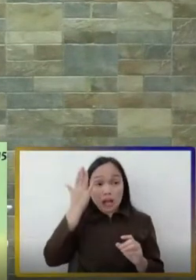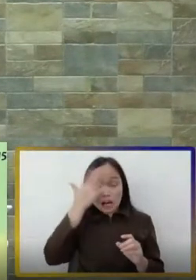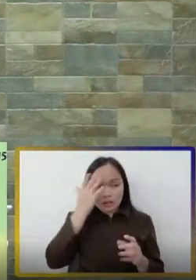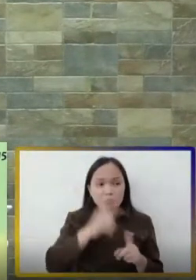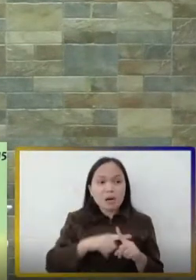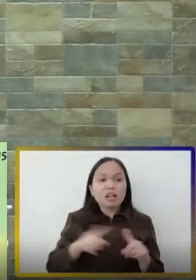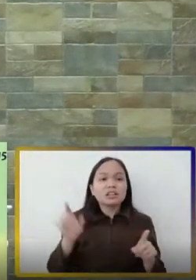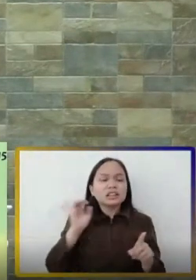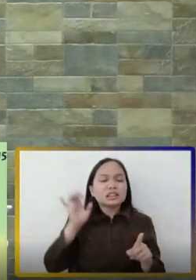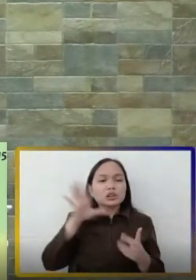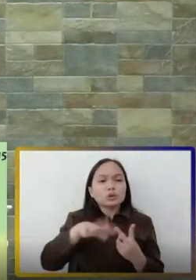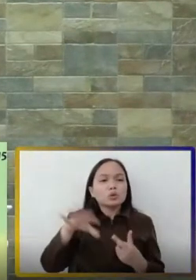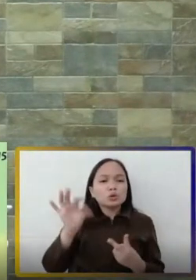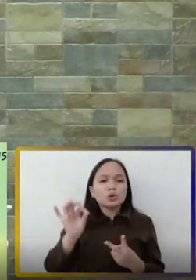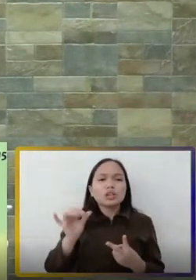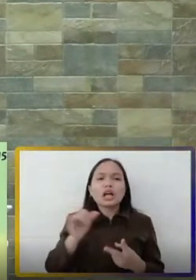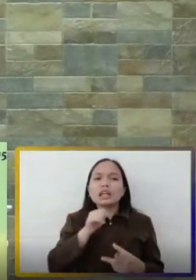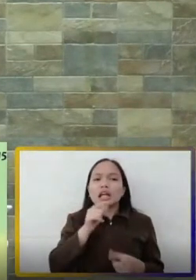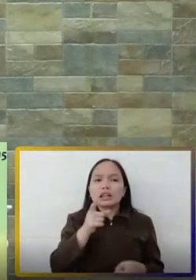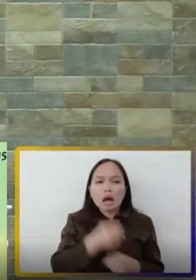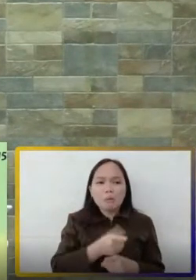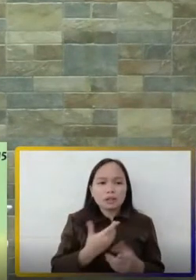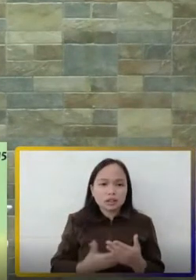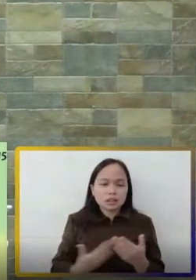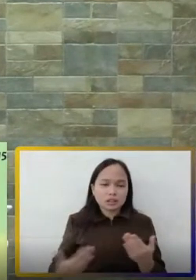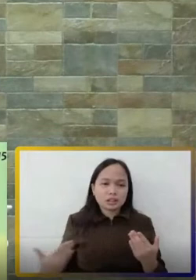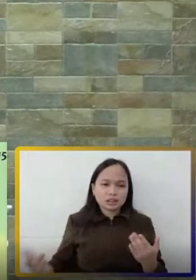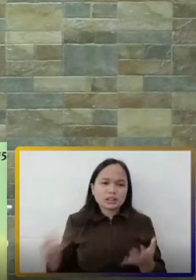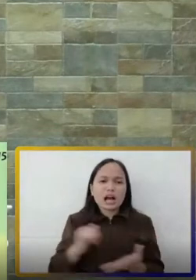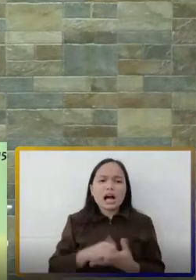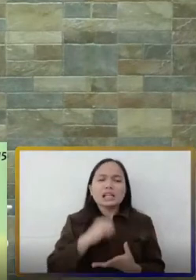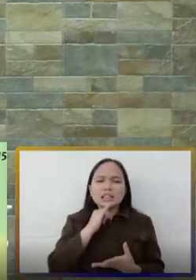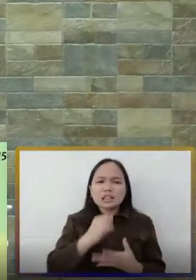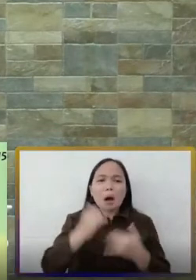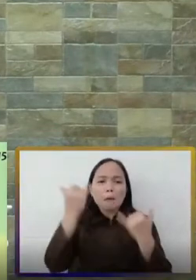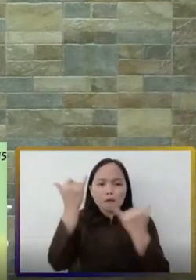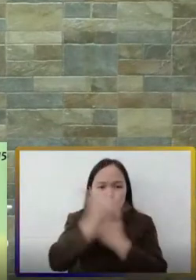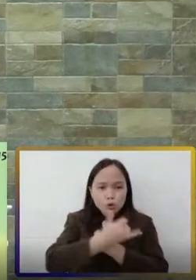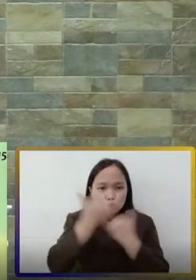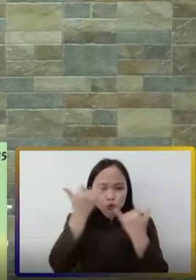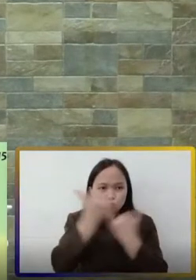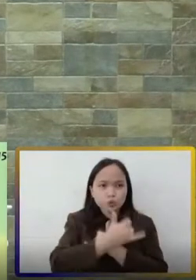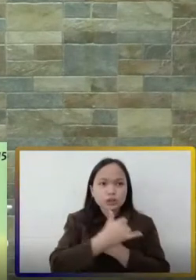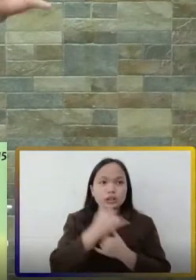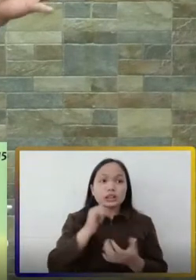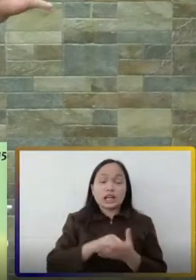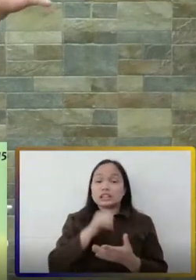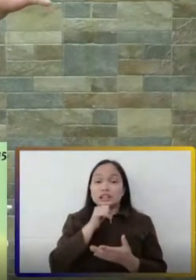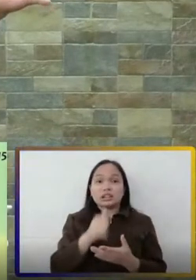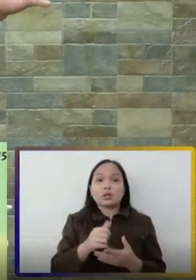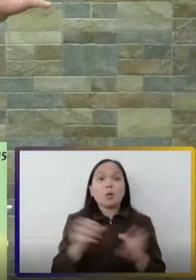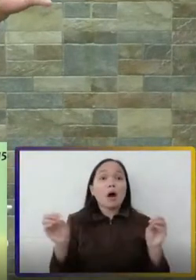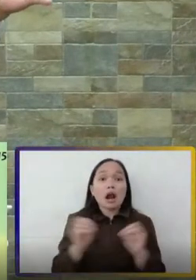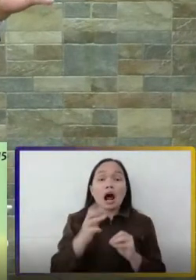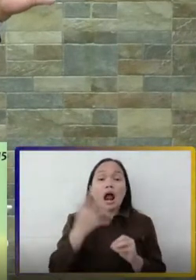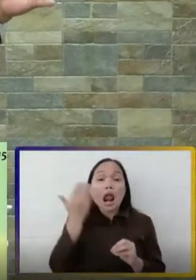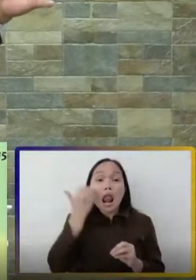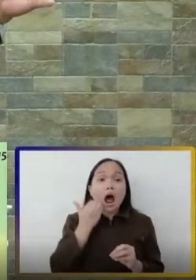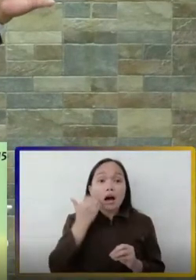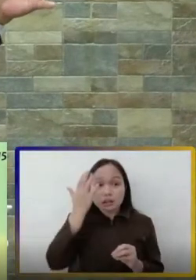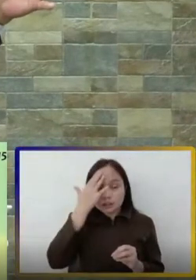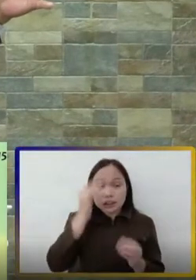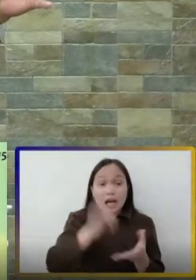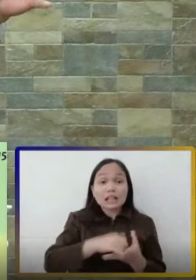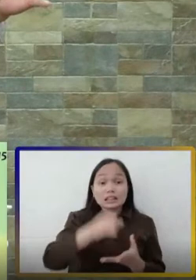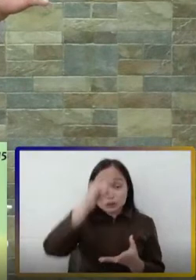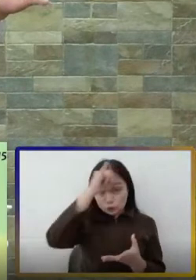pinili niya pa yung hindi tama. Kamangmangan po yun, kapatid. Hindi yun walang kaalaman. Iba po yun. Ignorante ang tawag